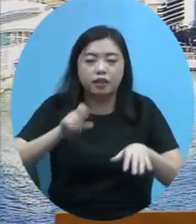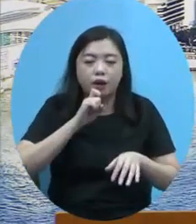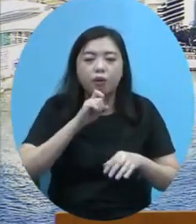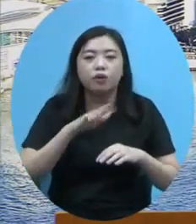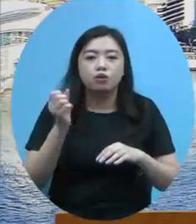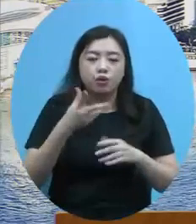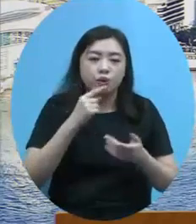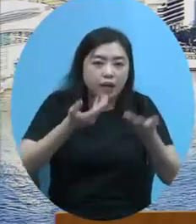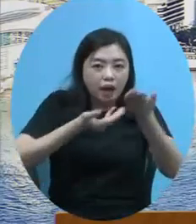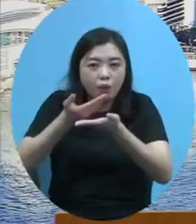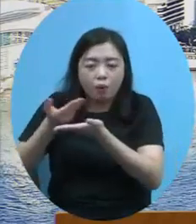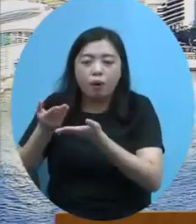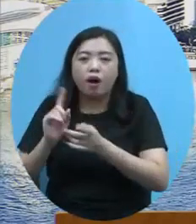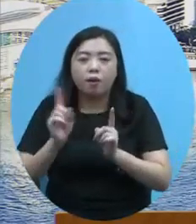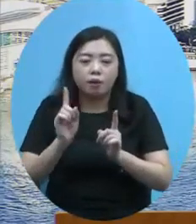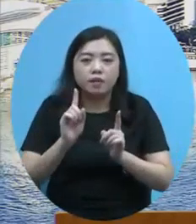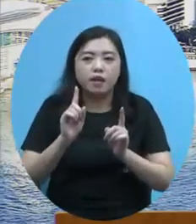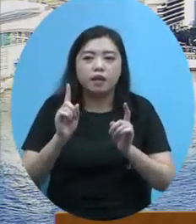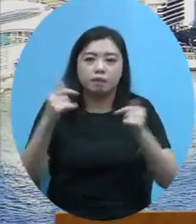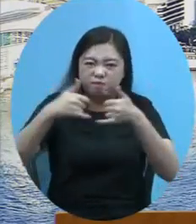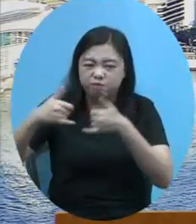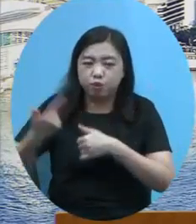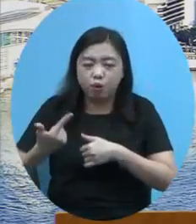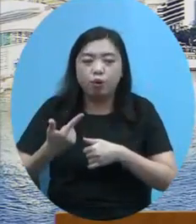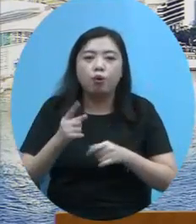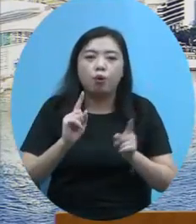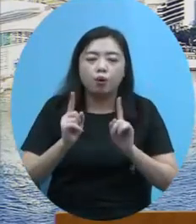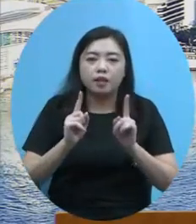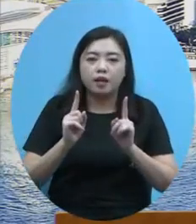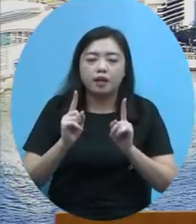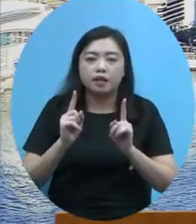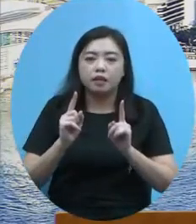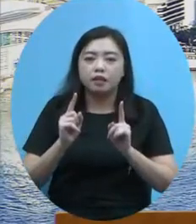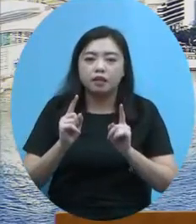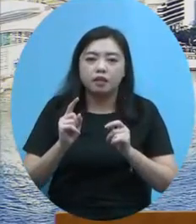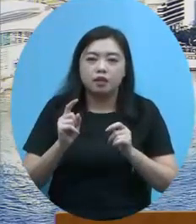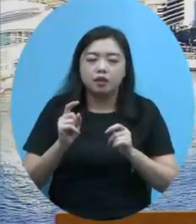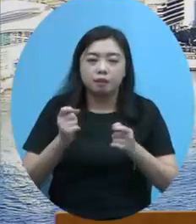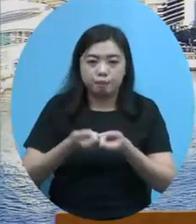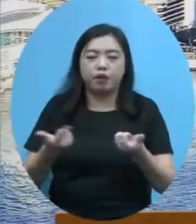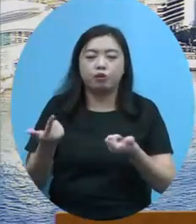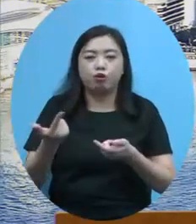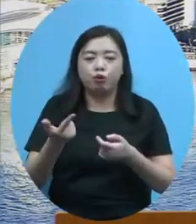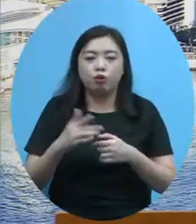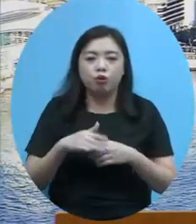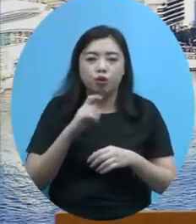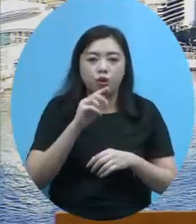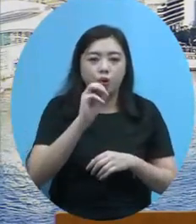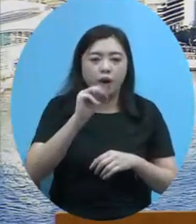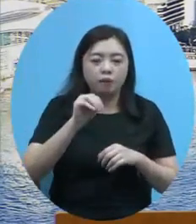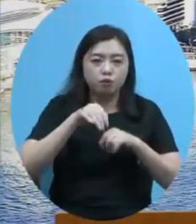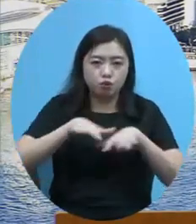往係緊密啲嘅時候咧，或者係頻繁啲，咁而 Omicron 亦都係